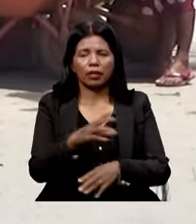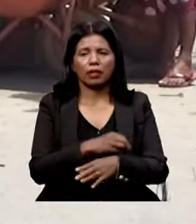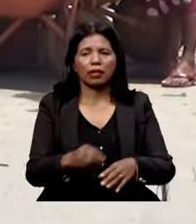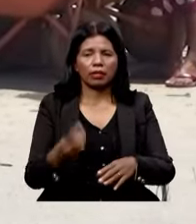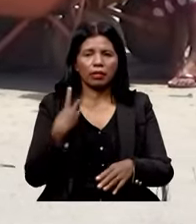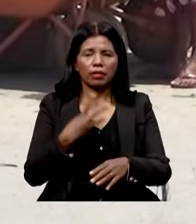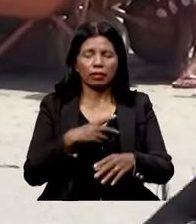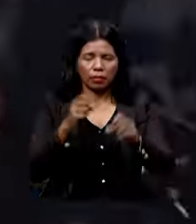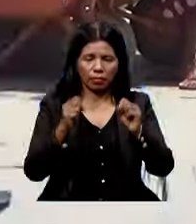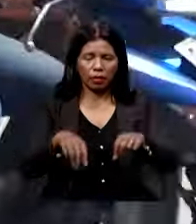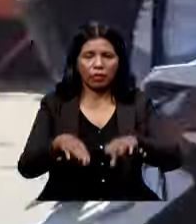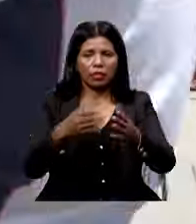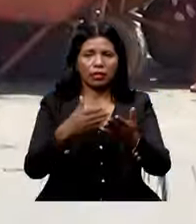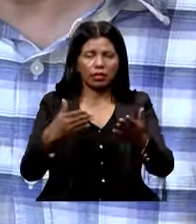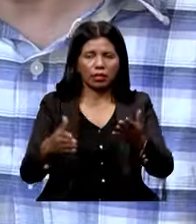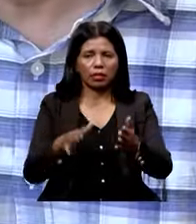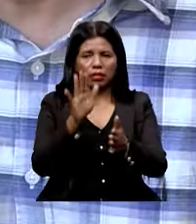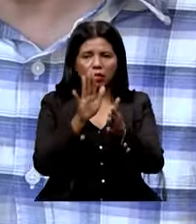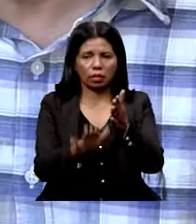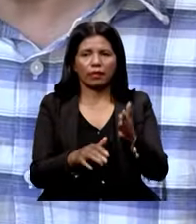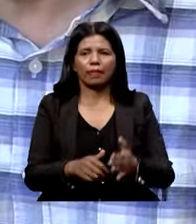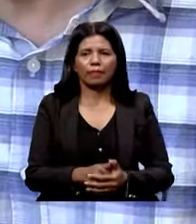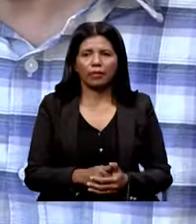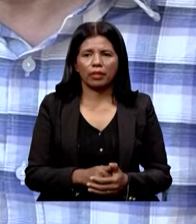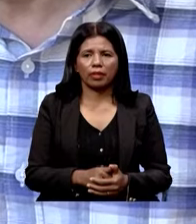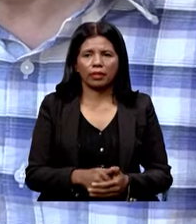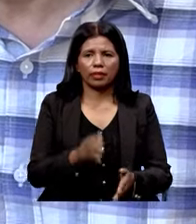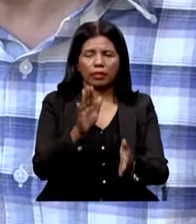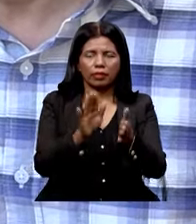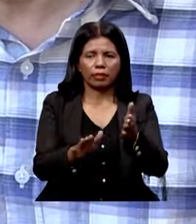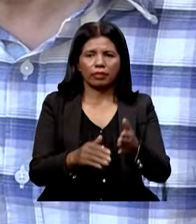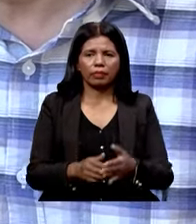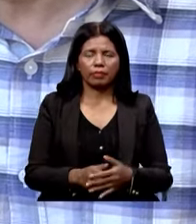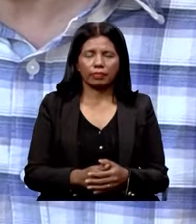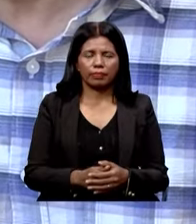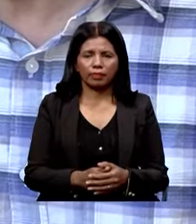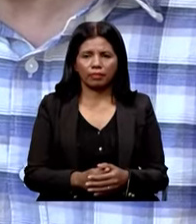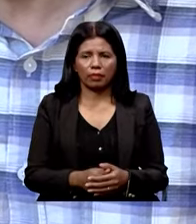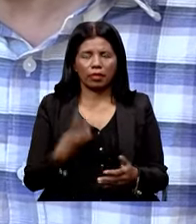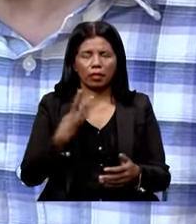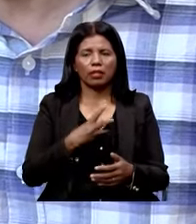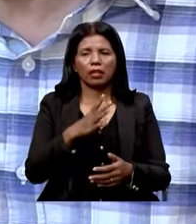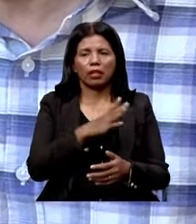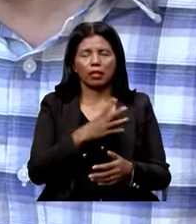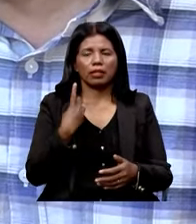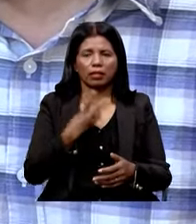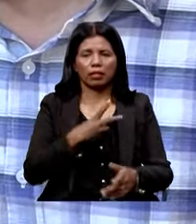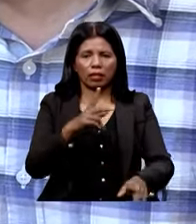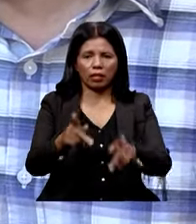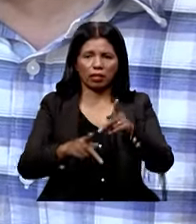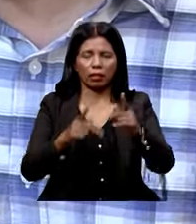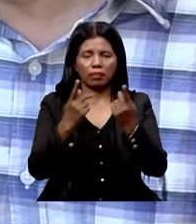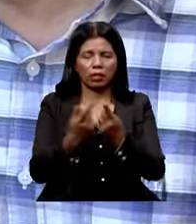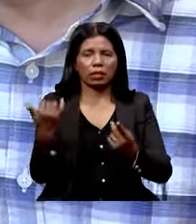certeza presu se ya okos ne nebe ita espera kata kita ini ya empresario